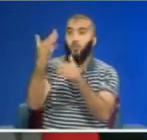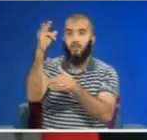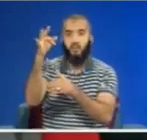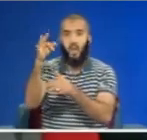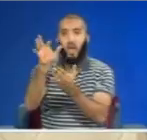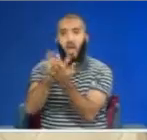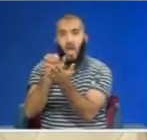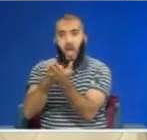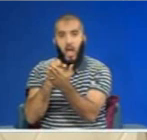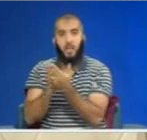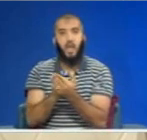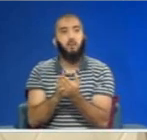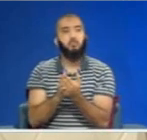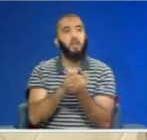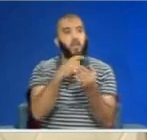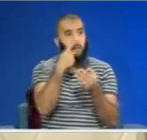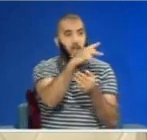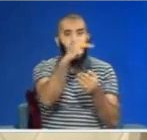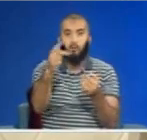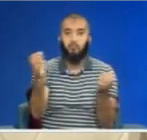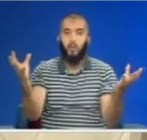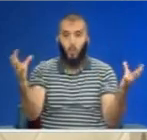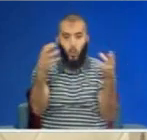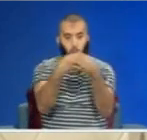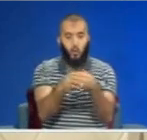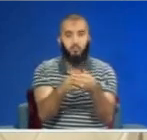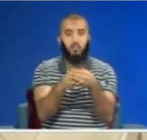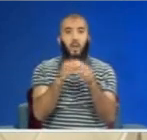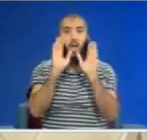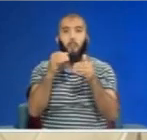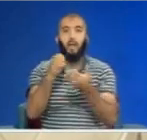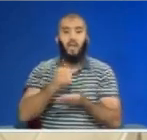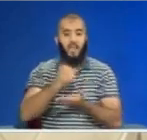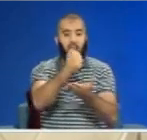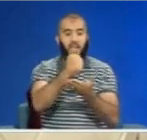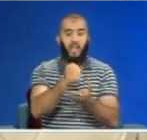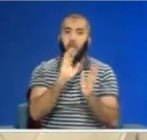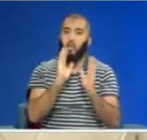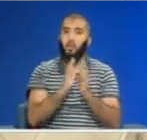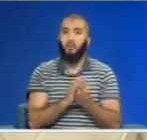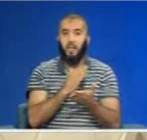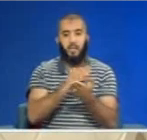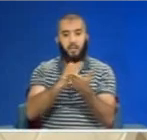ما أعطي لكم وتقسموه كل بنى به الذي أعدده واشترى.